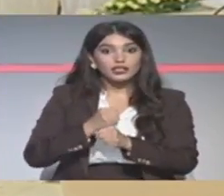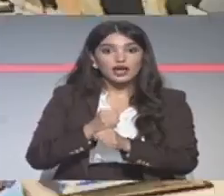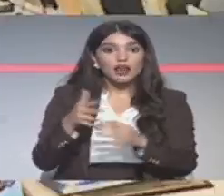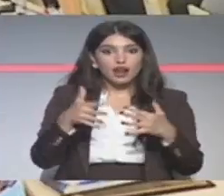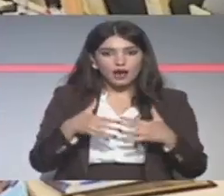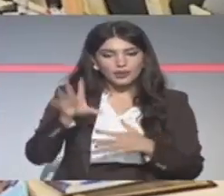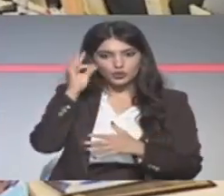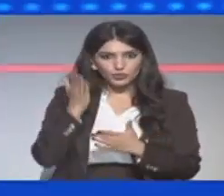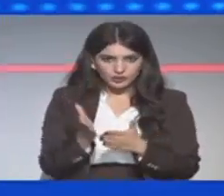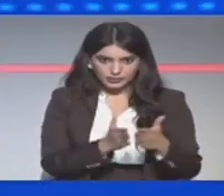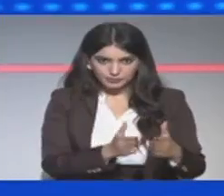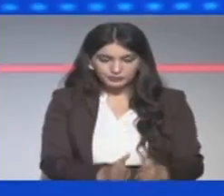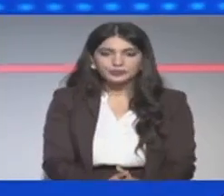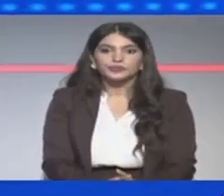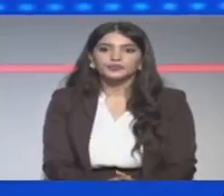الوطنية.